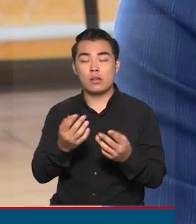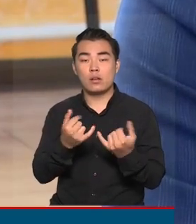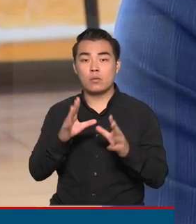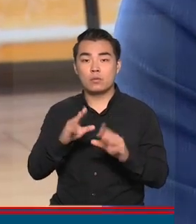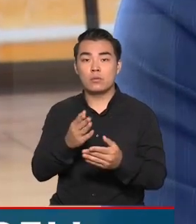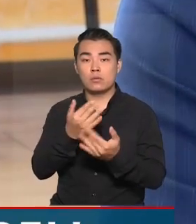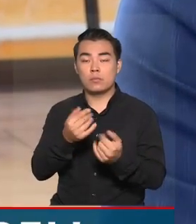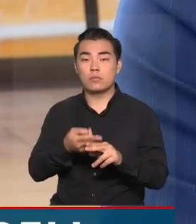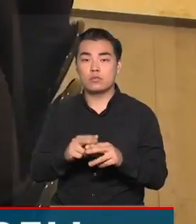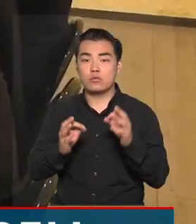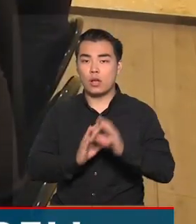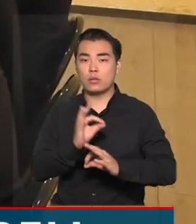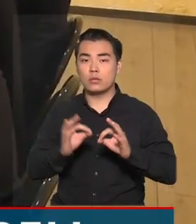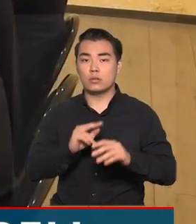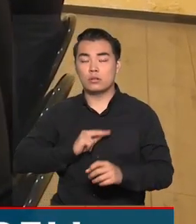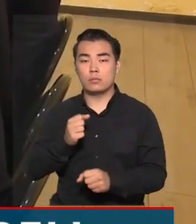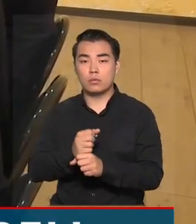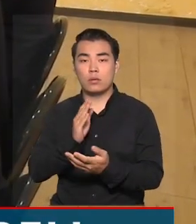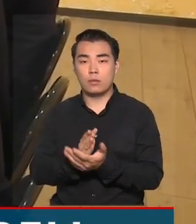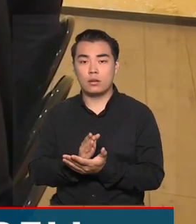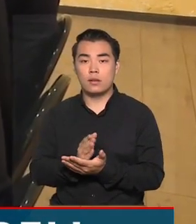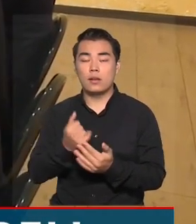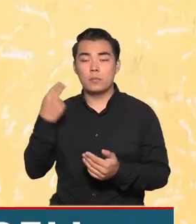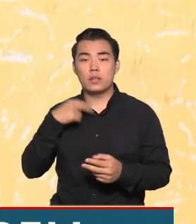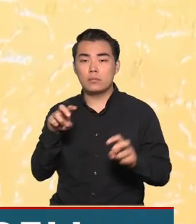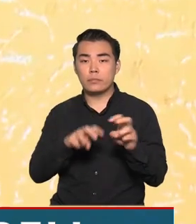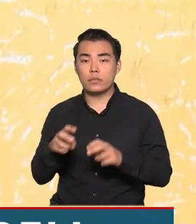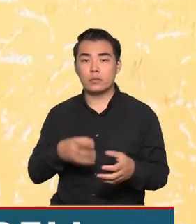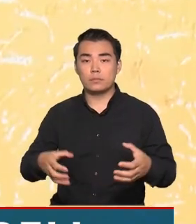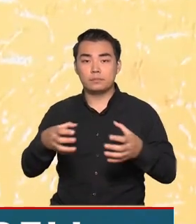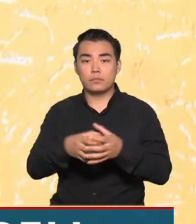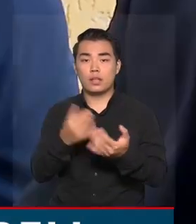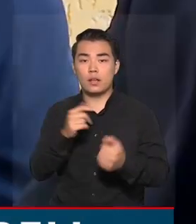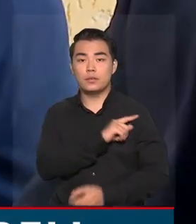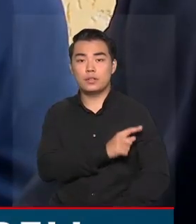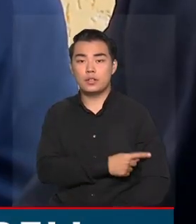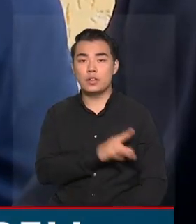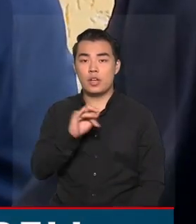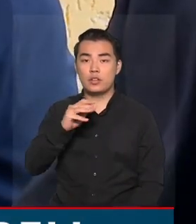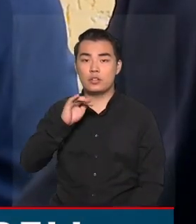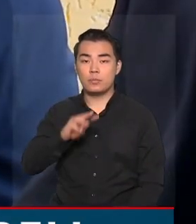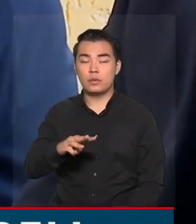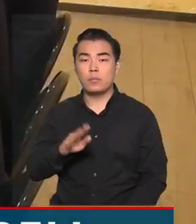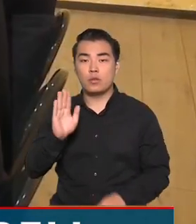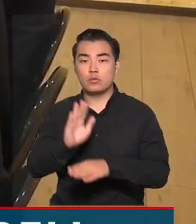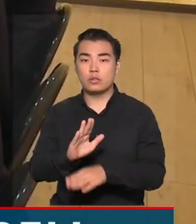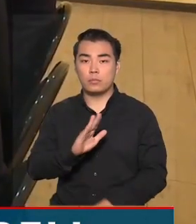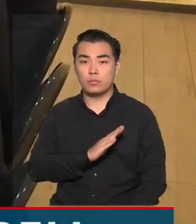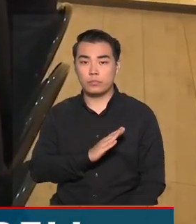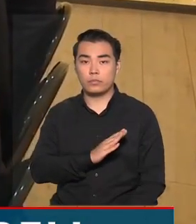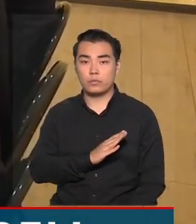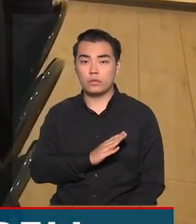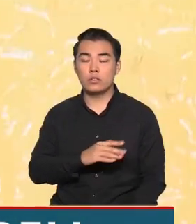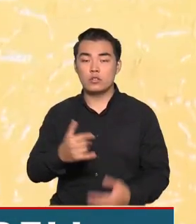Жұмыс тәулік бойы жалғасады. Жағдайға қаныққан президент іздестіру құтқару жұмыстарын күшейтілген режимде жалғастыруды тапсырды.